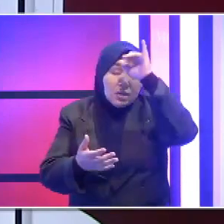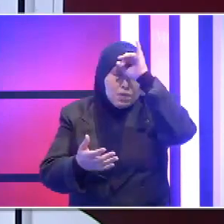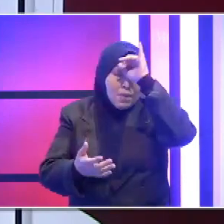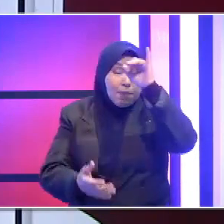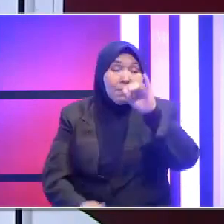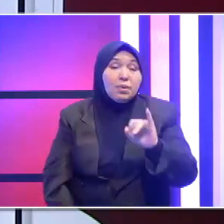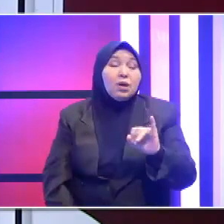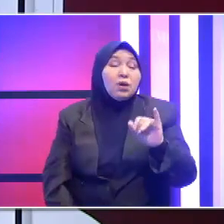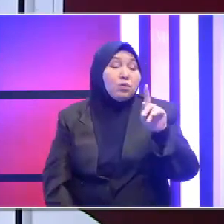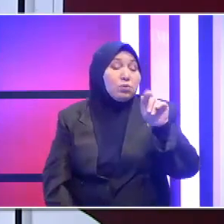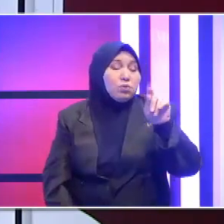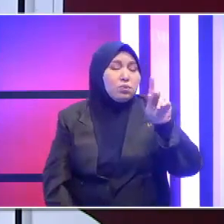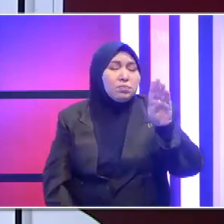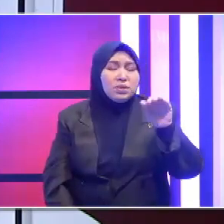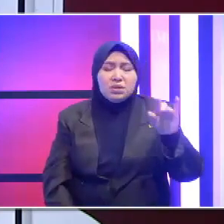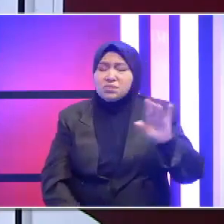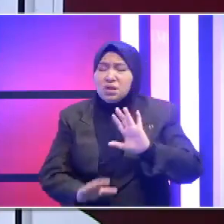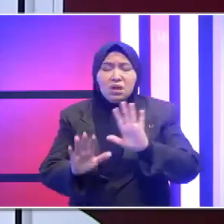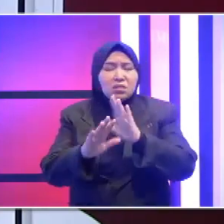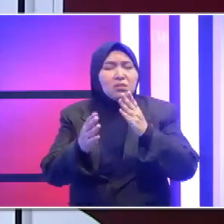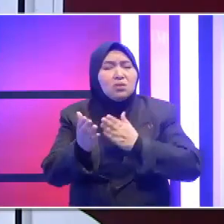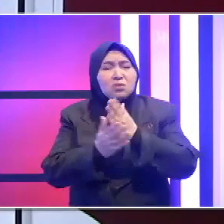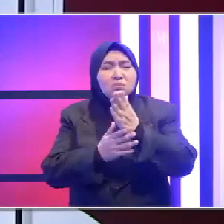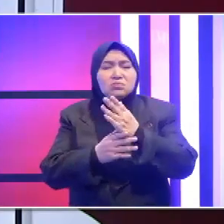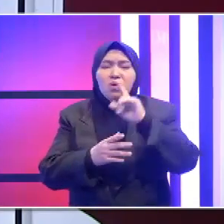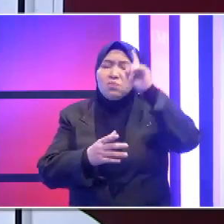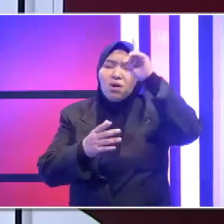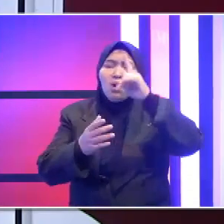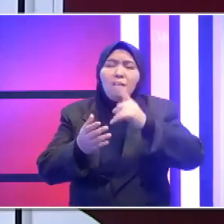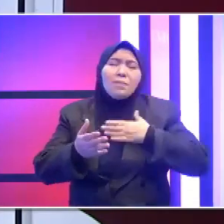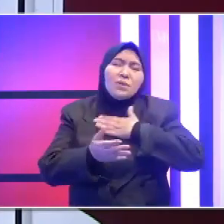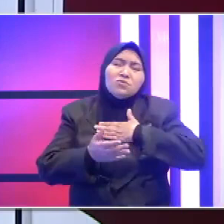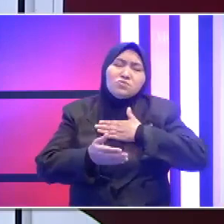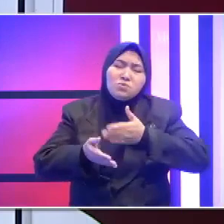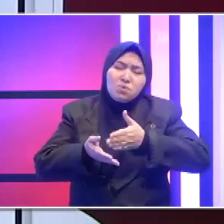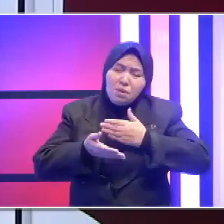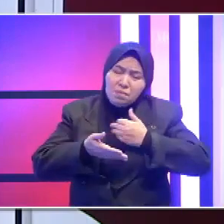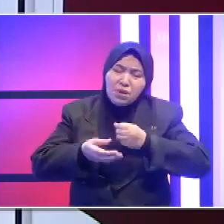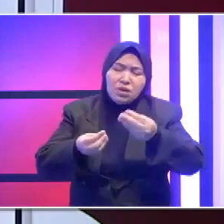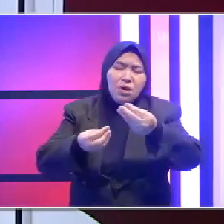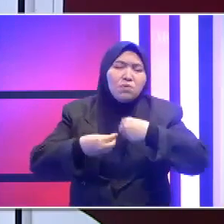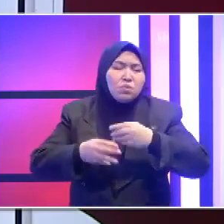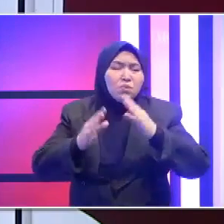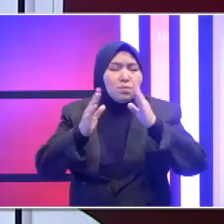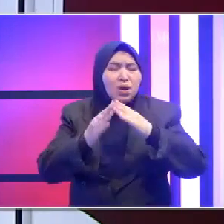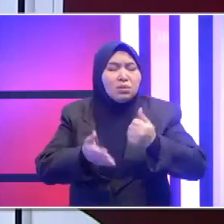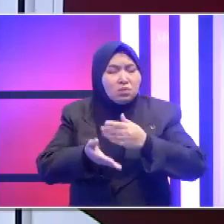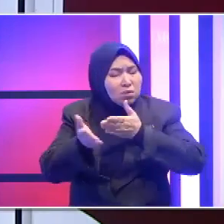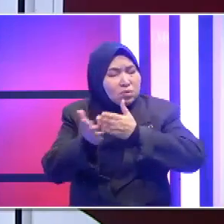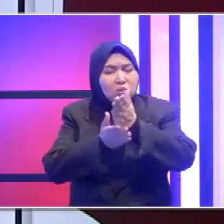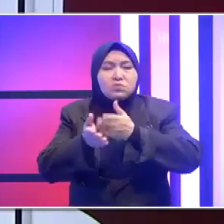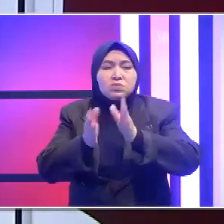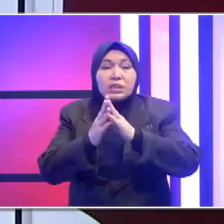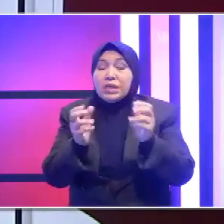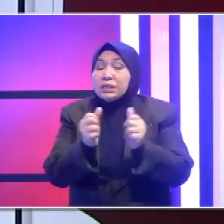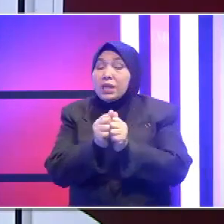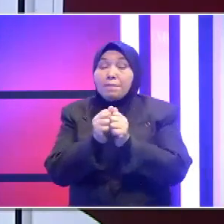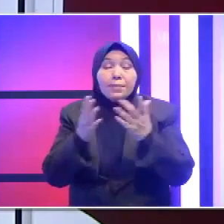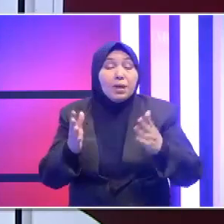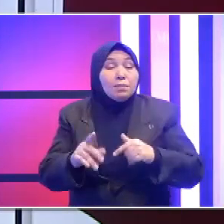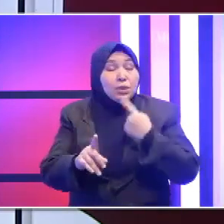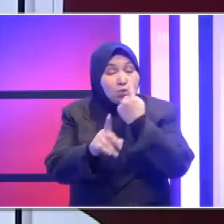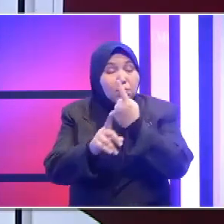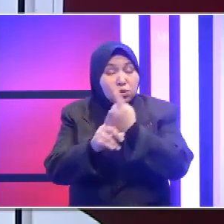istikharah Jangan mau Teguh saja ya Allah Tolong bagi aku rumah Tolong bagi aku kret Oolong bagi tubuh khasiat ampuh kita betul-betul